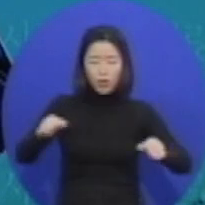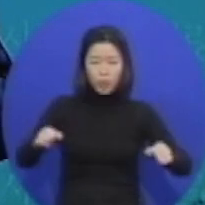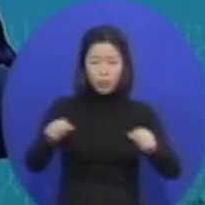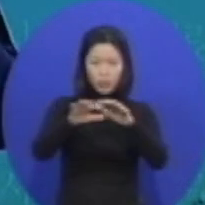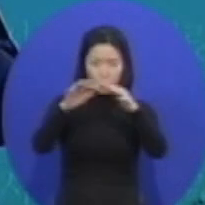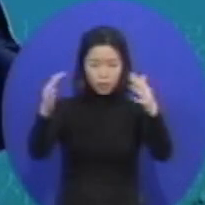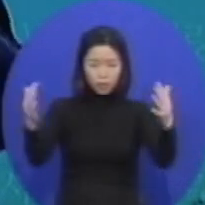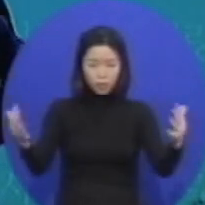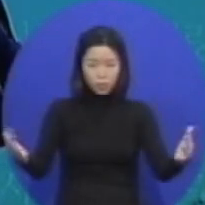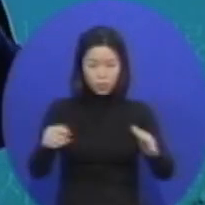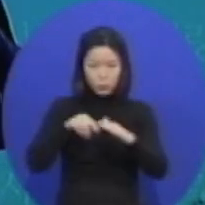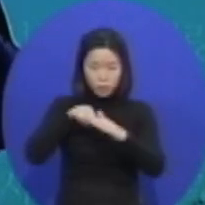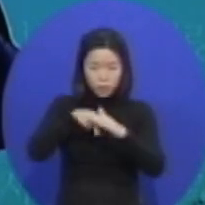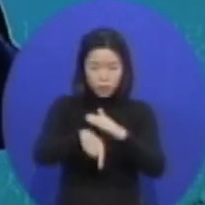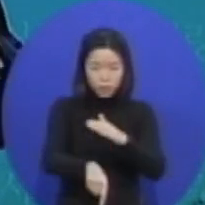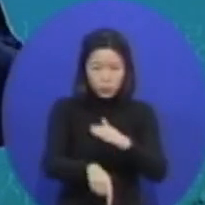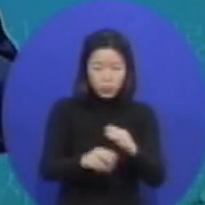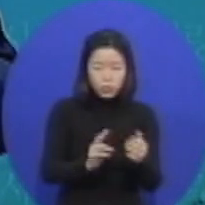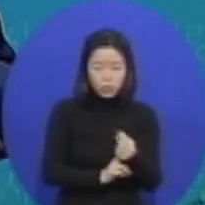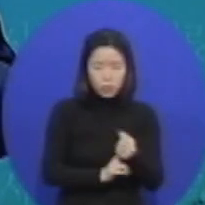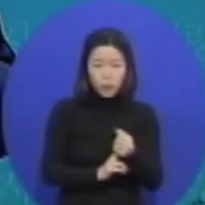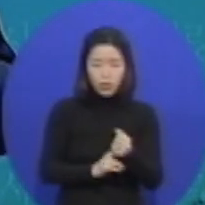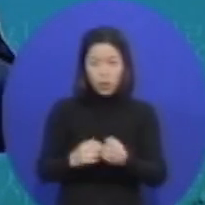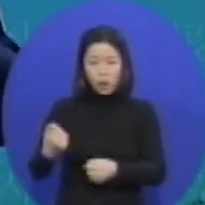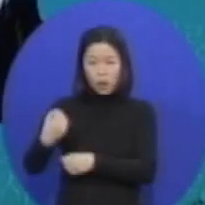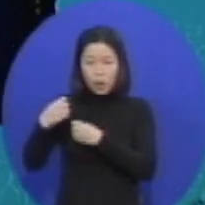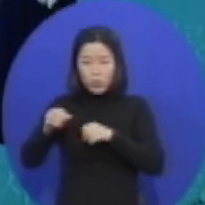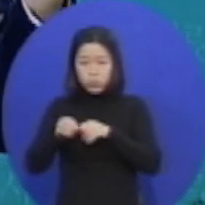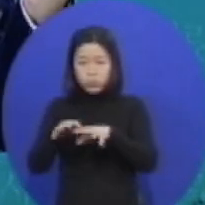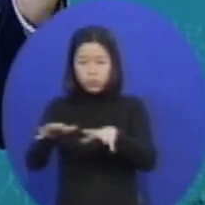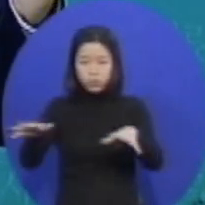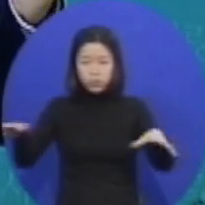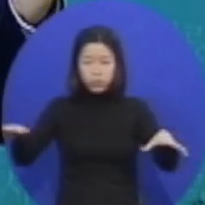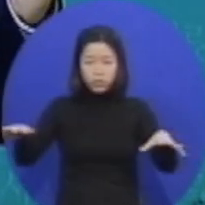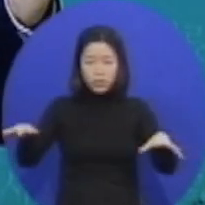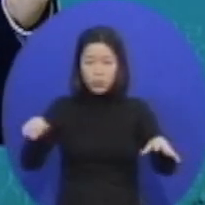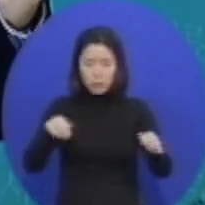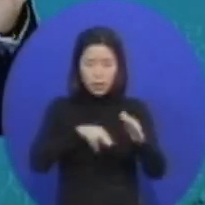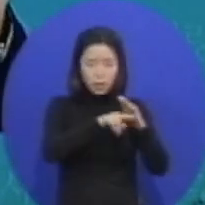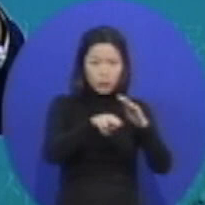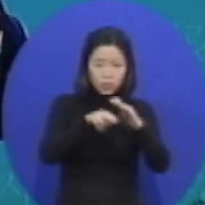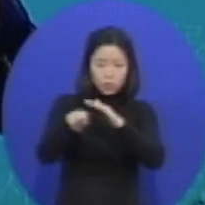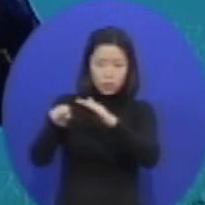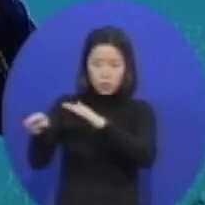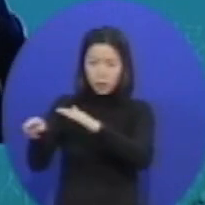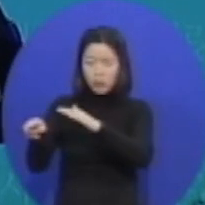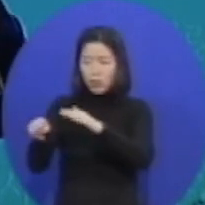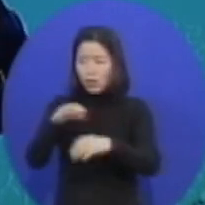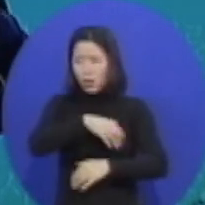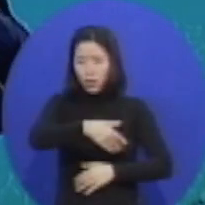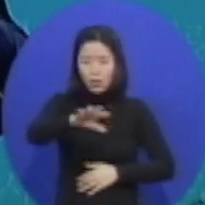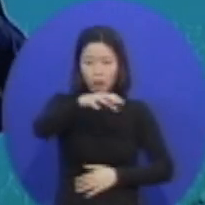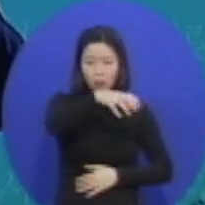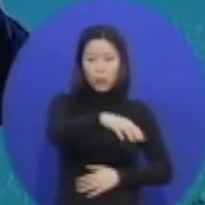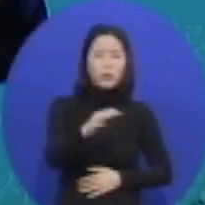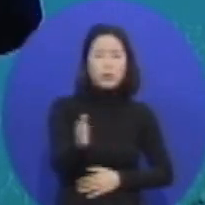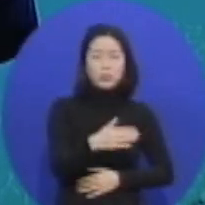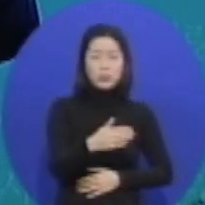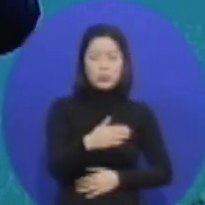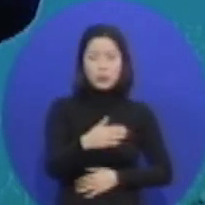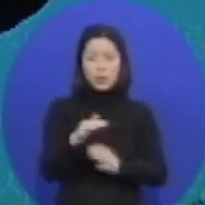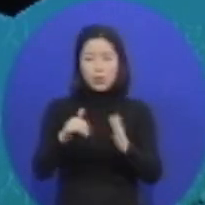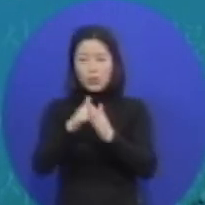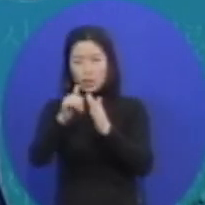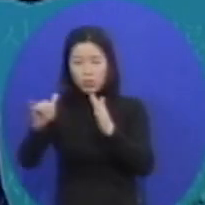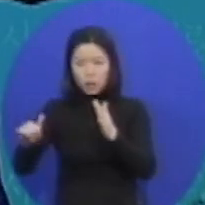왕이 죽이려고 분사를 풀어서 쫓아 다녔는데 갈 때가 없어요 가족 진 쪽이 가면 그거 알면